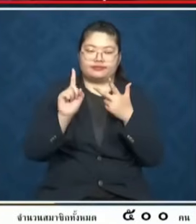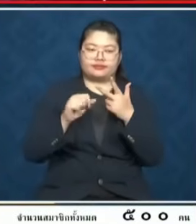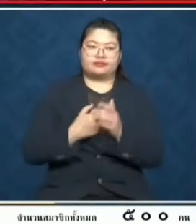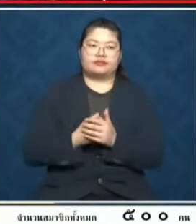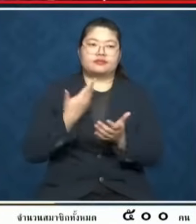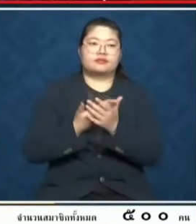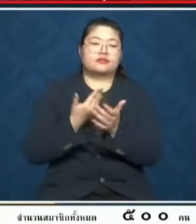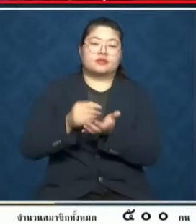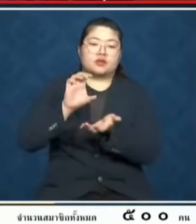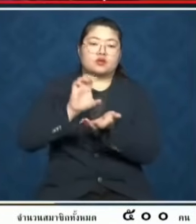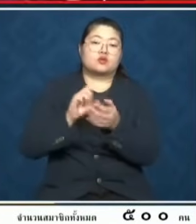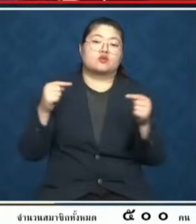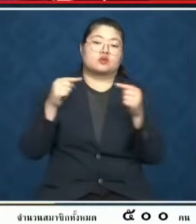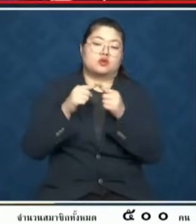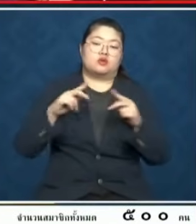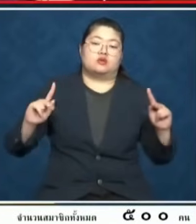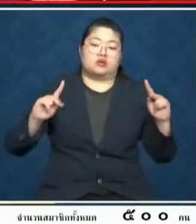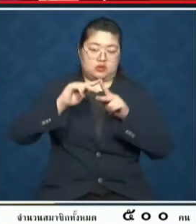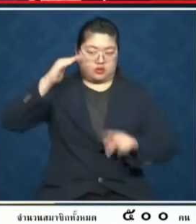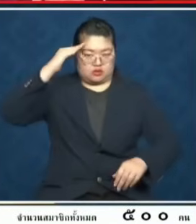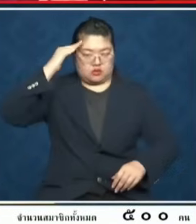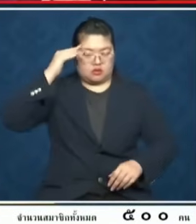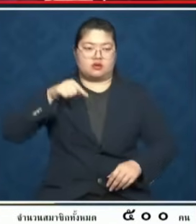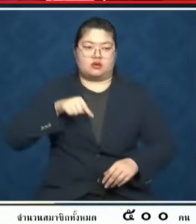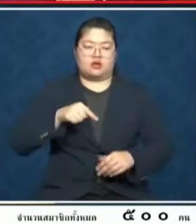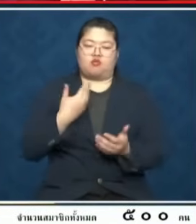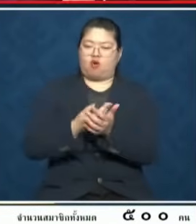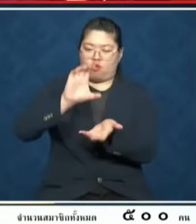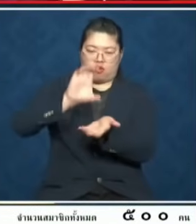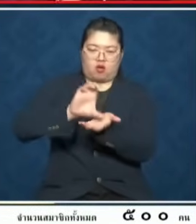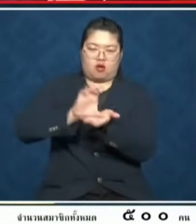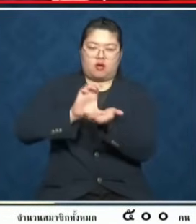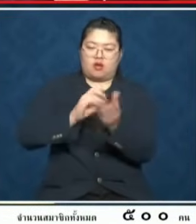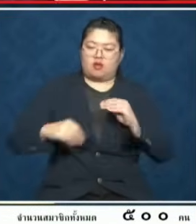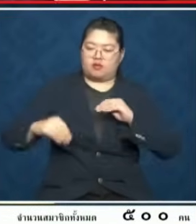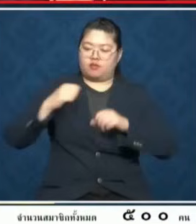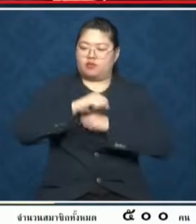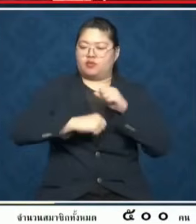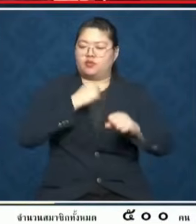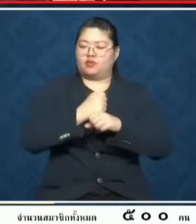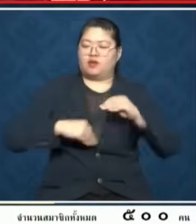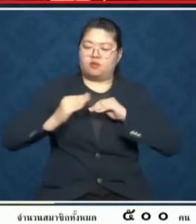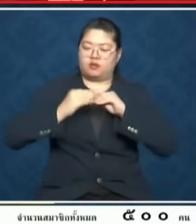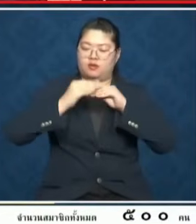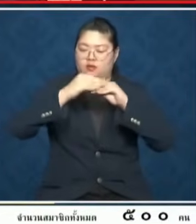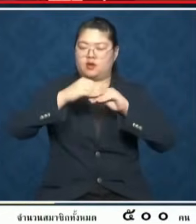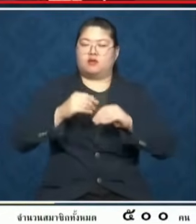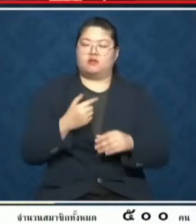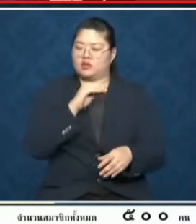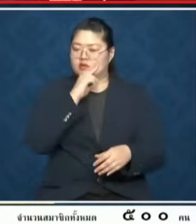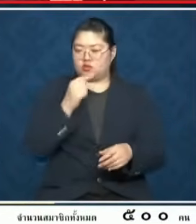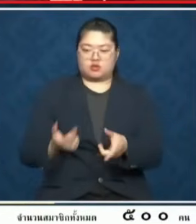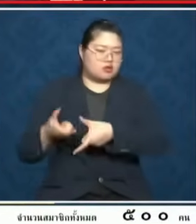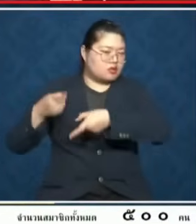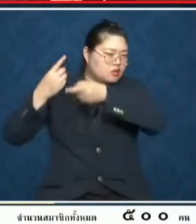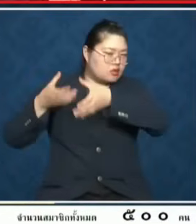งบประมาณในส่วนของกระทรวงกลาโหมซึ่งเป็นงบก้อนใหญ่ที่เพิ่มขึ้นตลอดแทบทุกปีค่ะเมื่อเราย้อนไปดู